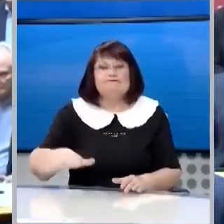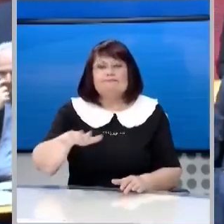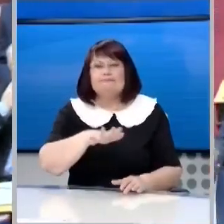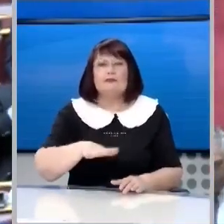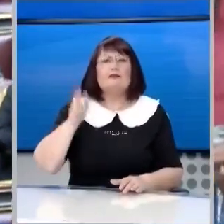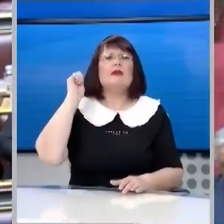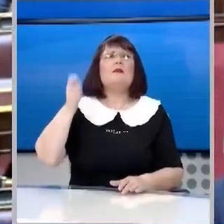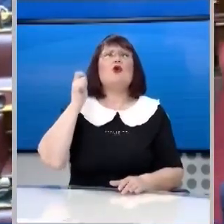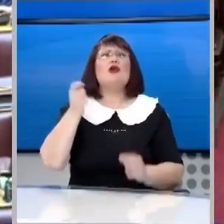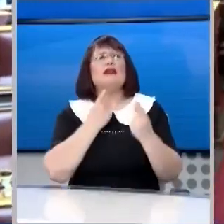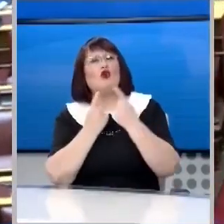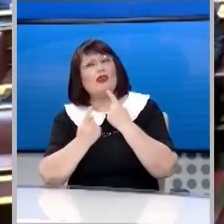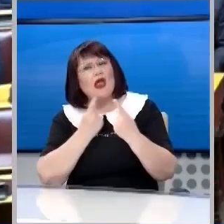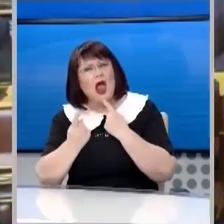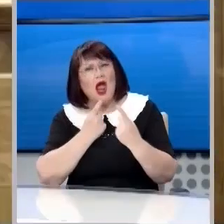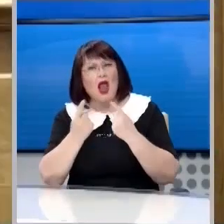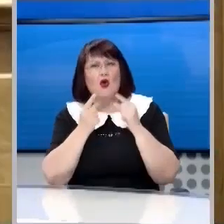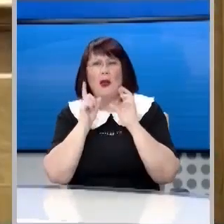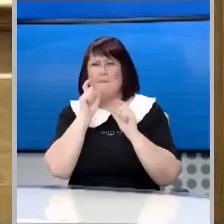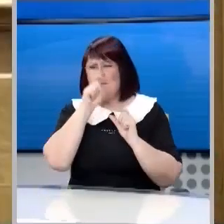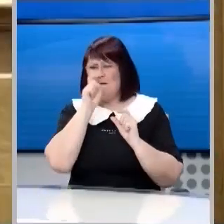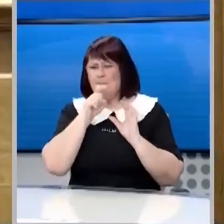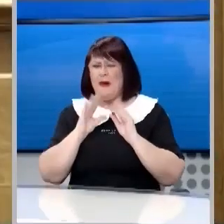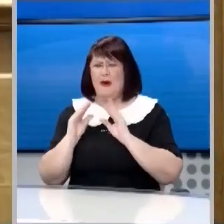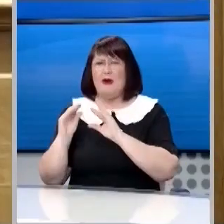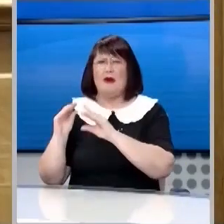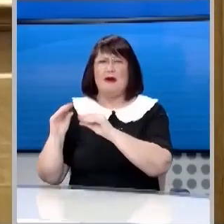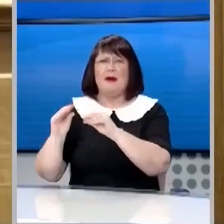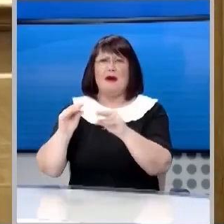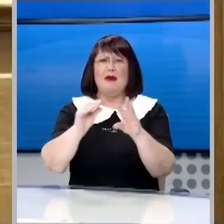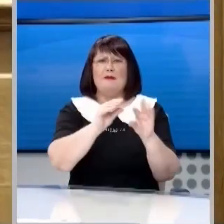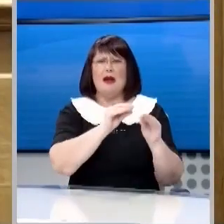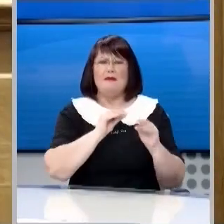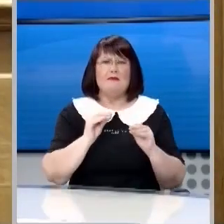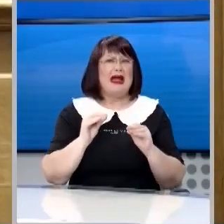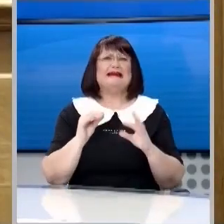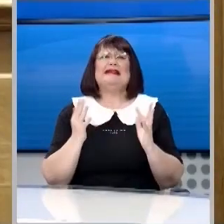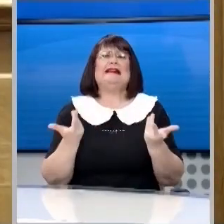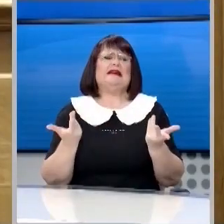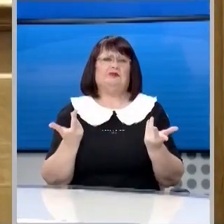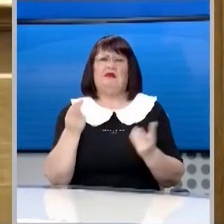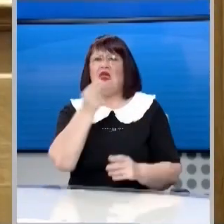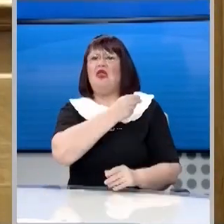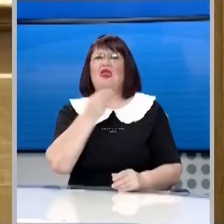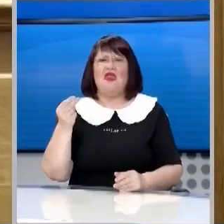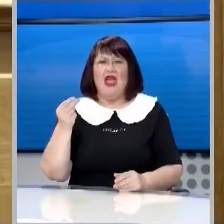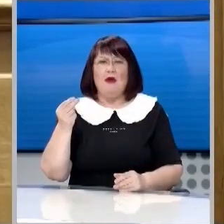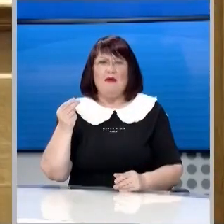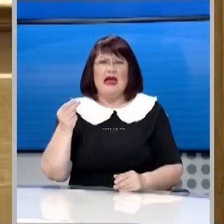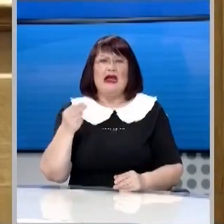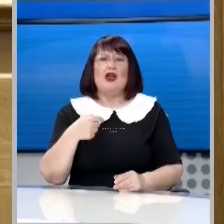πολιτικό διάλογο παπαγαλίζουν διάφορα τσιτάτα περί